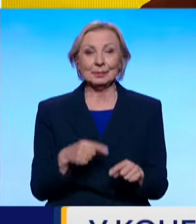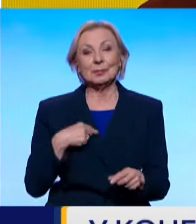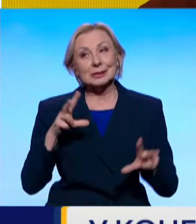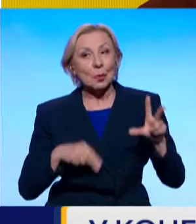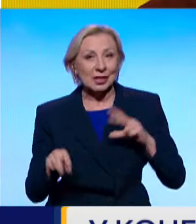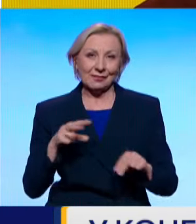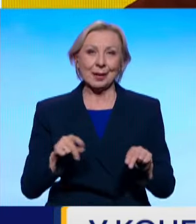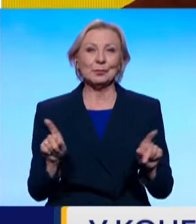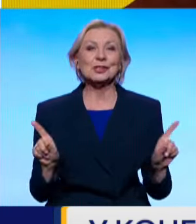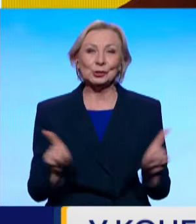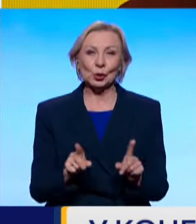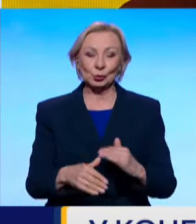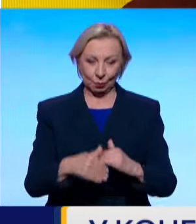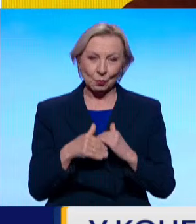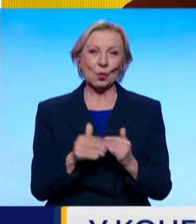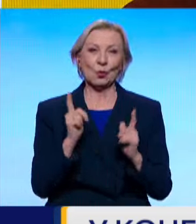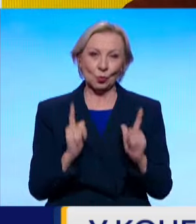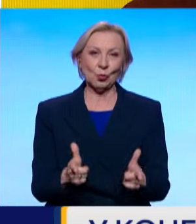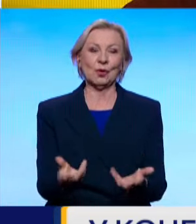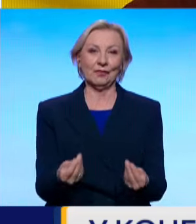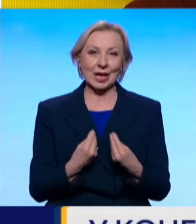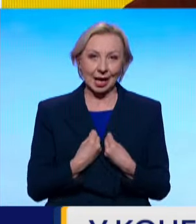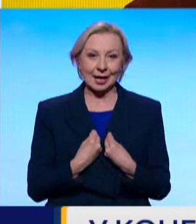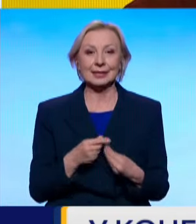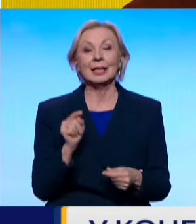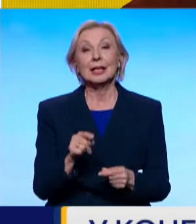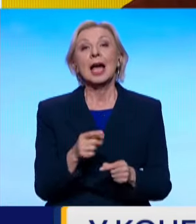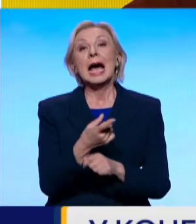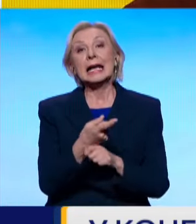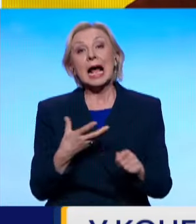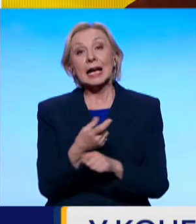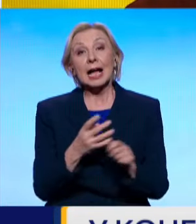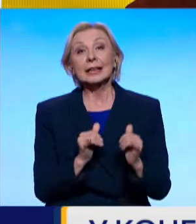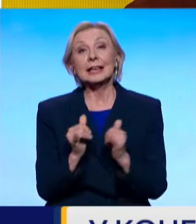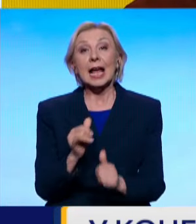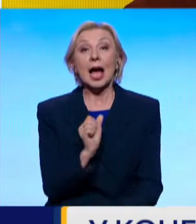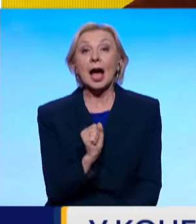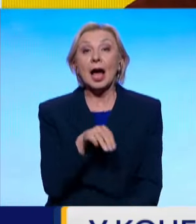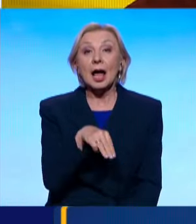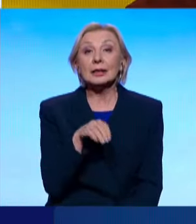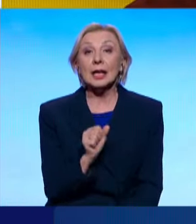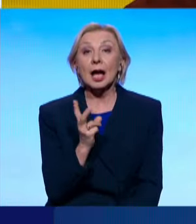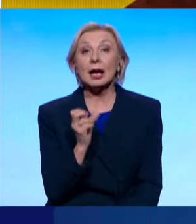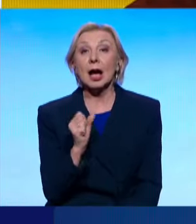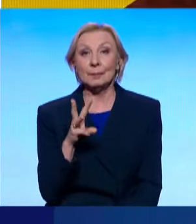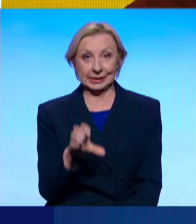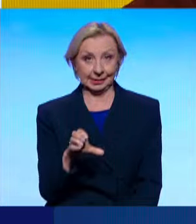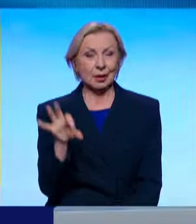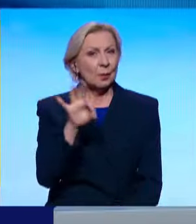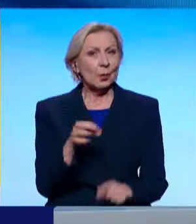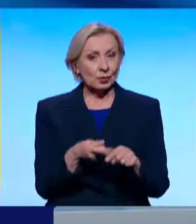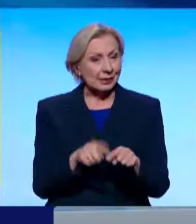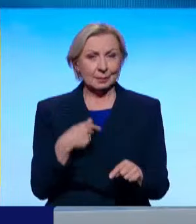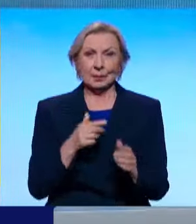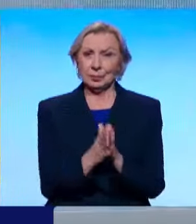нам таки ухвалять. У пакет серед іншого входять і ракети для «Атакамс», про які давно просить Київ.